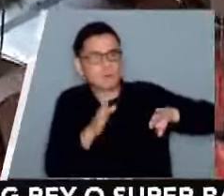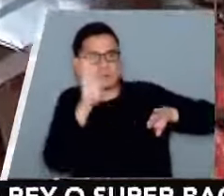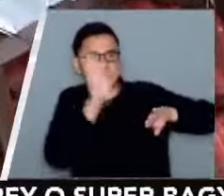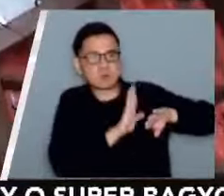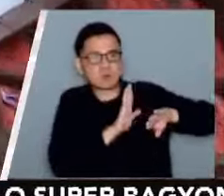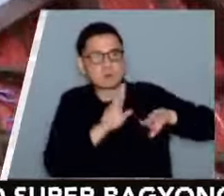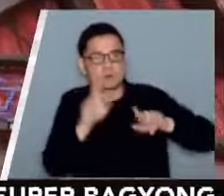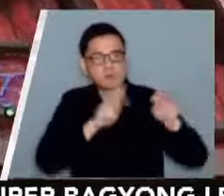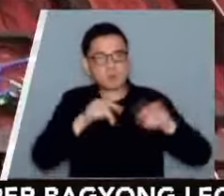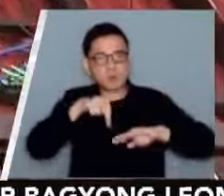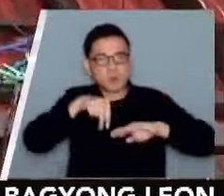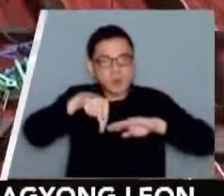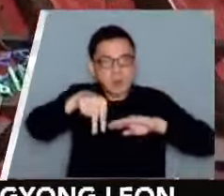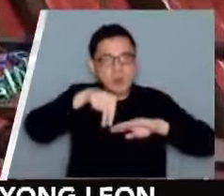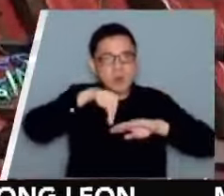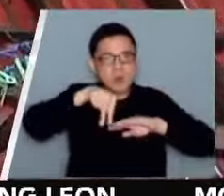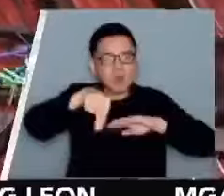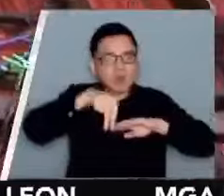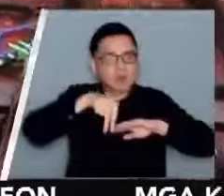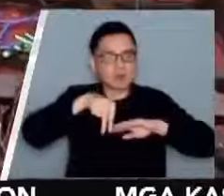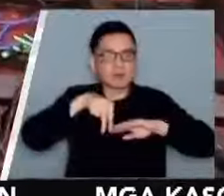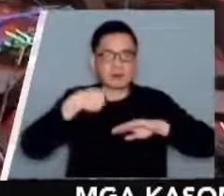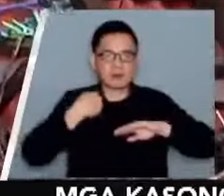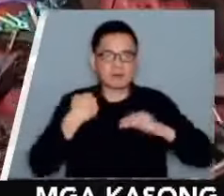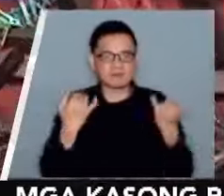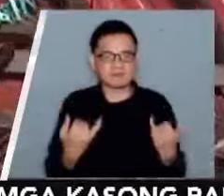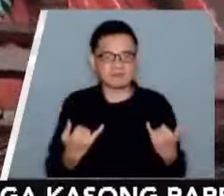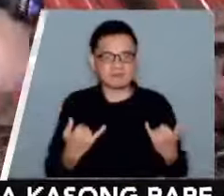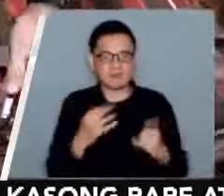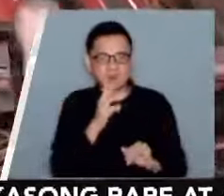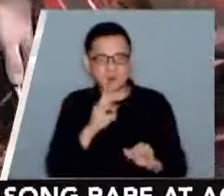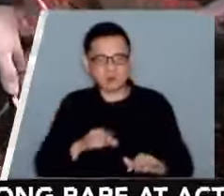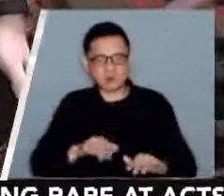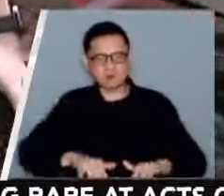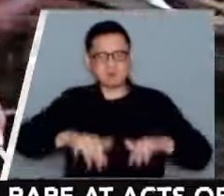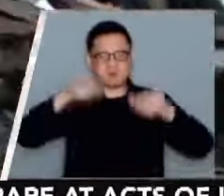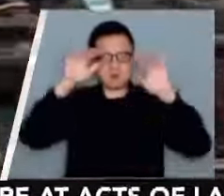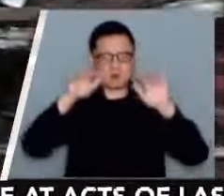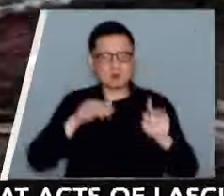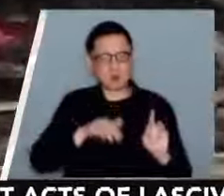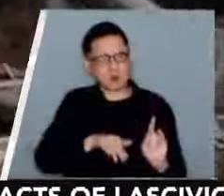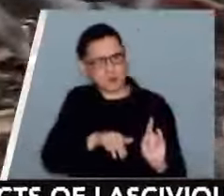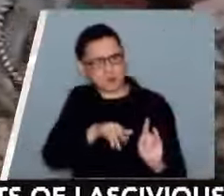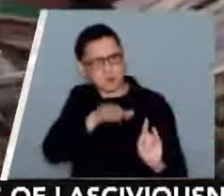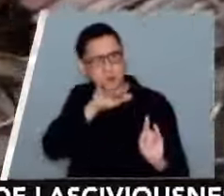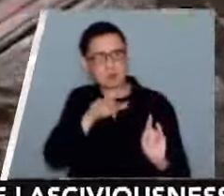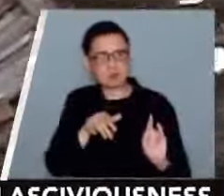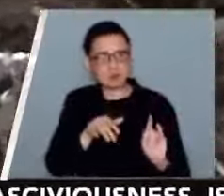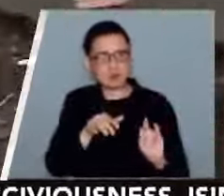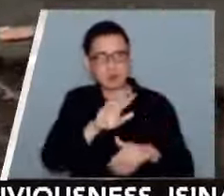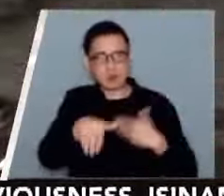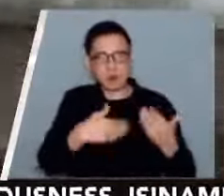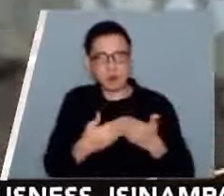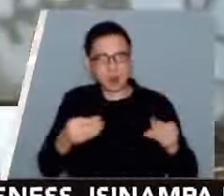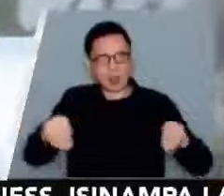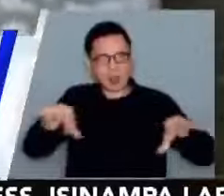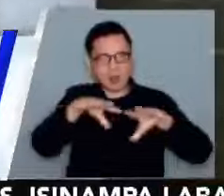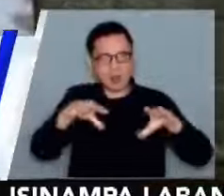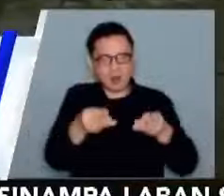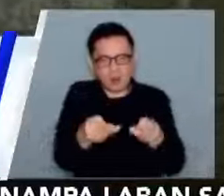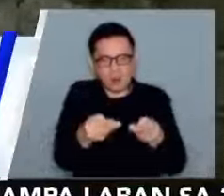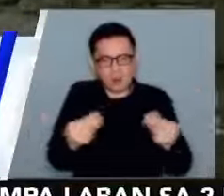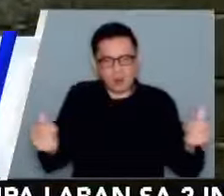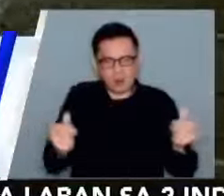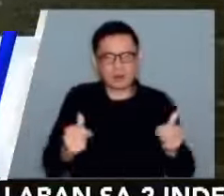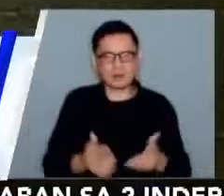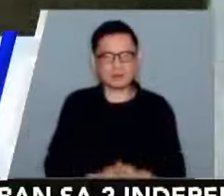tuhod yung ah nawalang lupa dito sa parte na ito ng Barangay Centro ito katabi to Resort po ito may